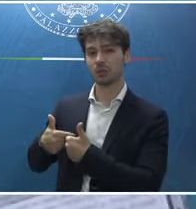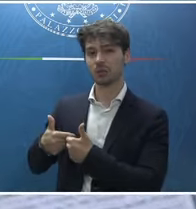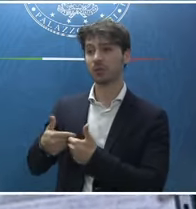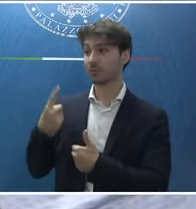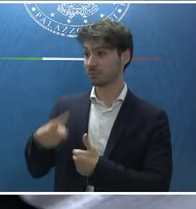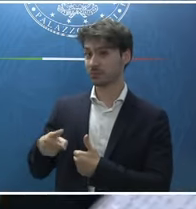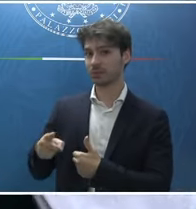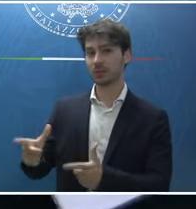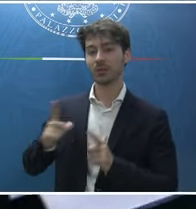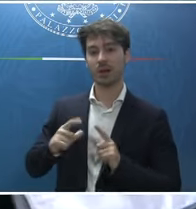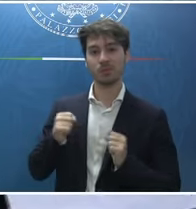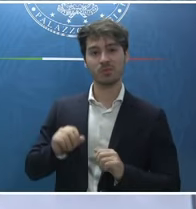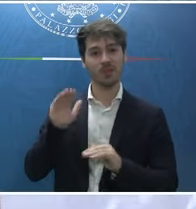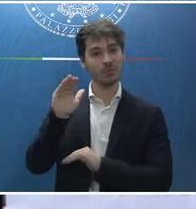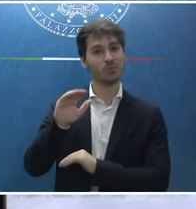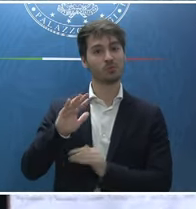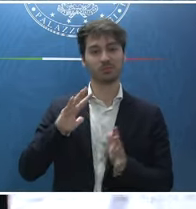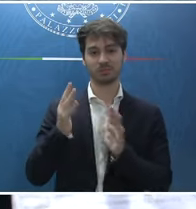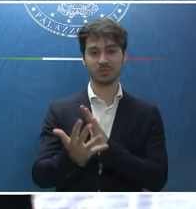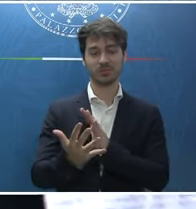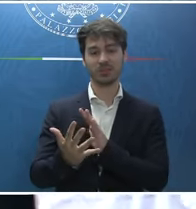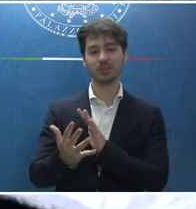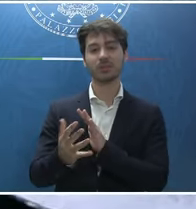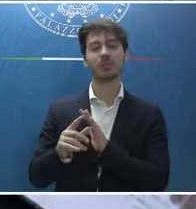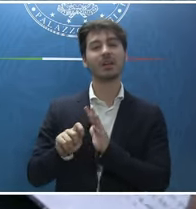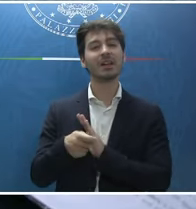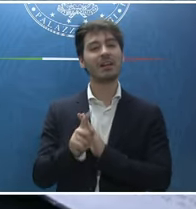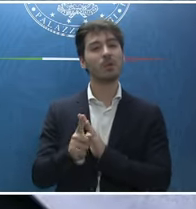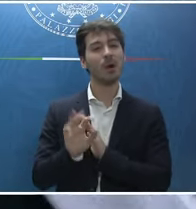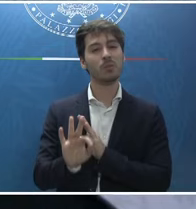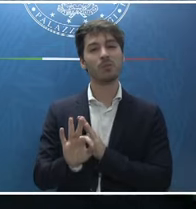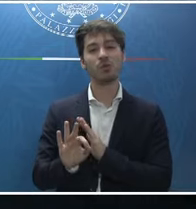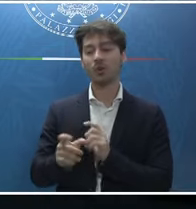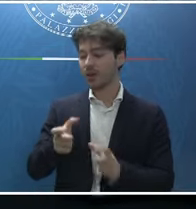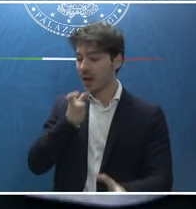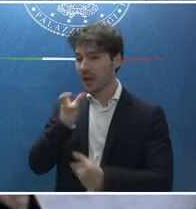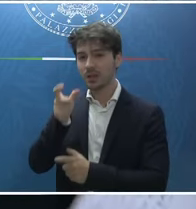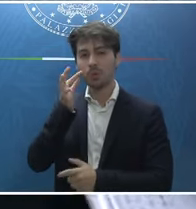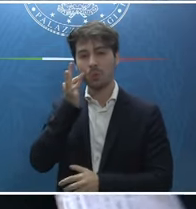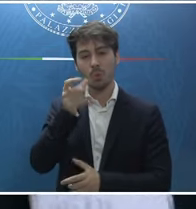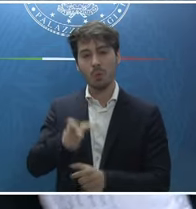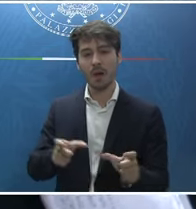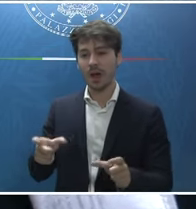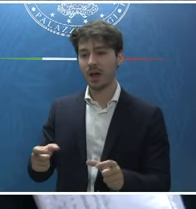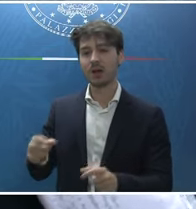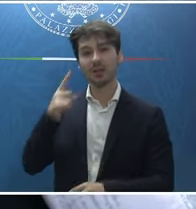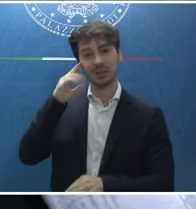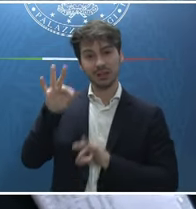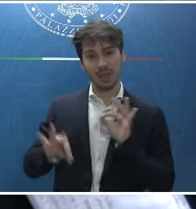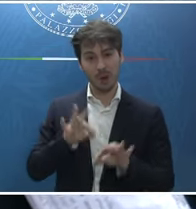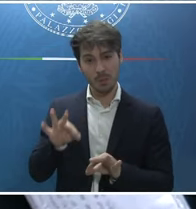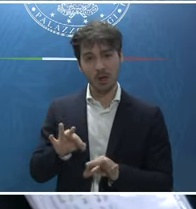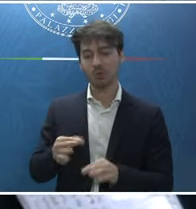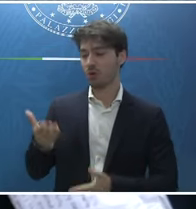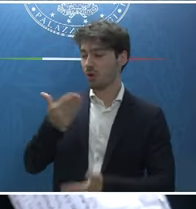vita. La chiave del mio percorso è stata la relazione umana. Il supporto del mio terapeuta, dei collaboratori e degli